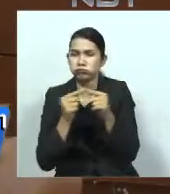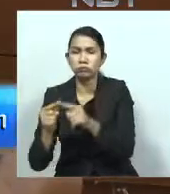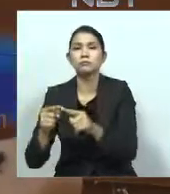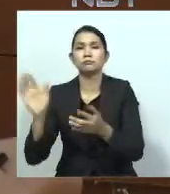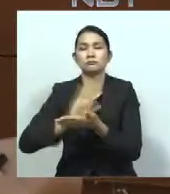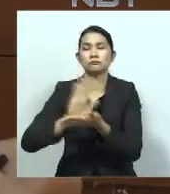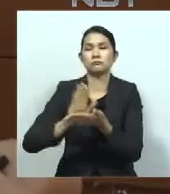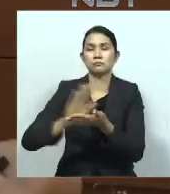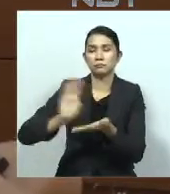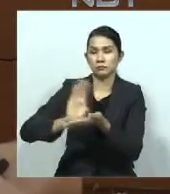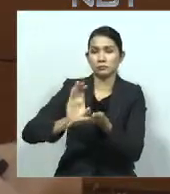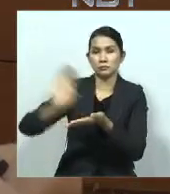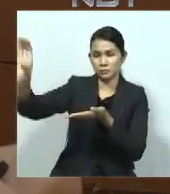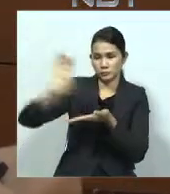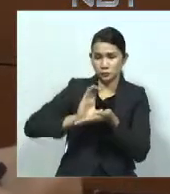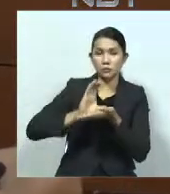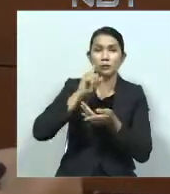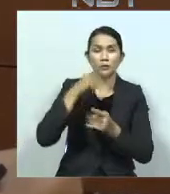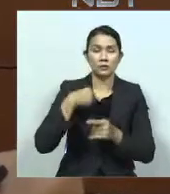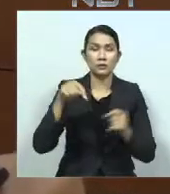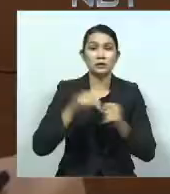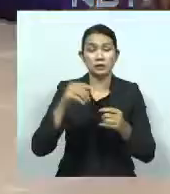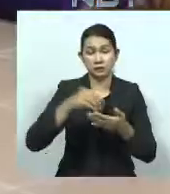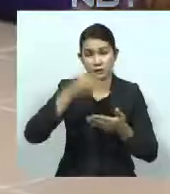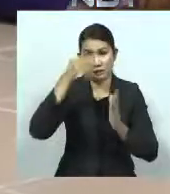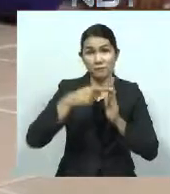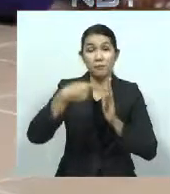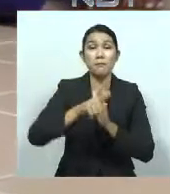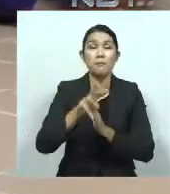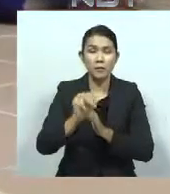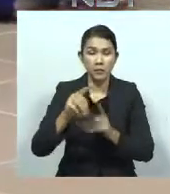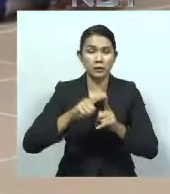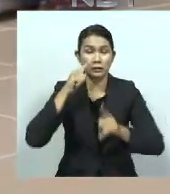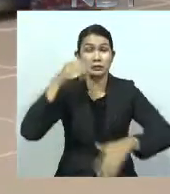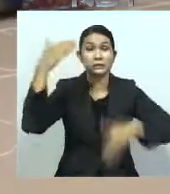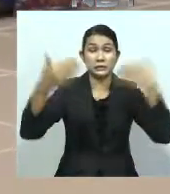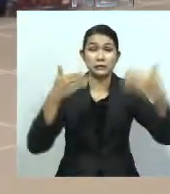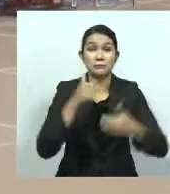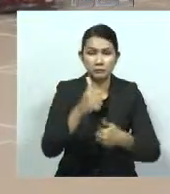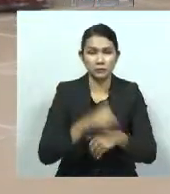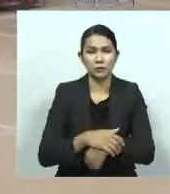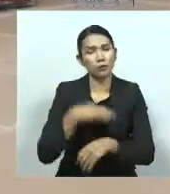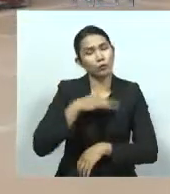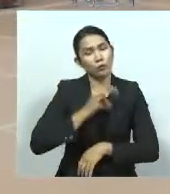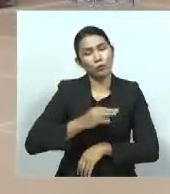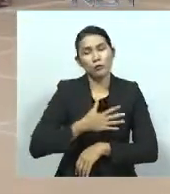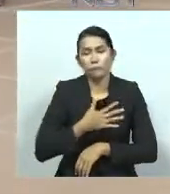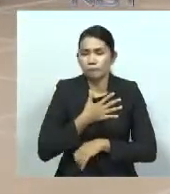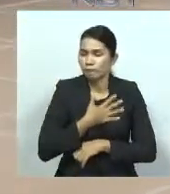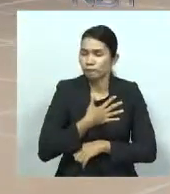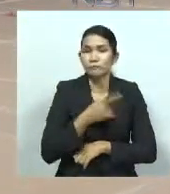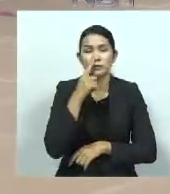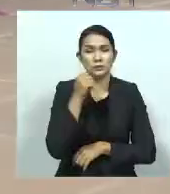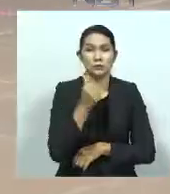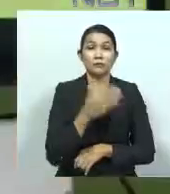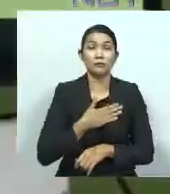นการศึกษาจากมูลนิธิพลเอกเปรมตินสูลานนท์ด้านกิจกรรมดีเด่นซึ่งถือเป็นความภาคภูมิใจของนักเรียนมหาวชิ